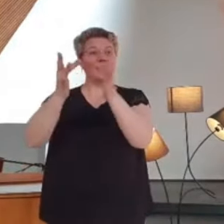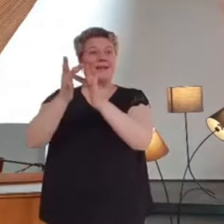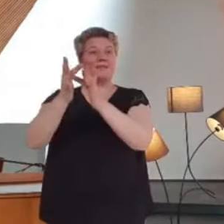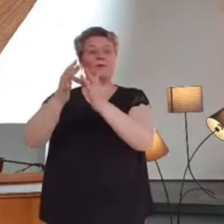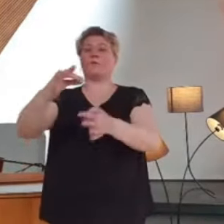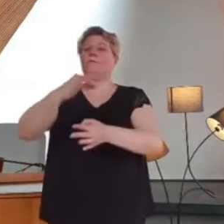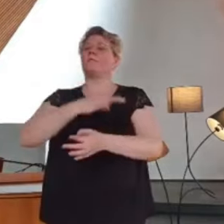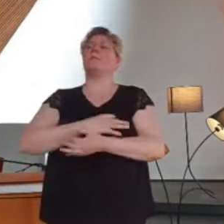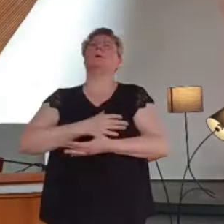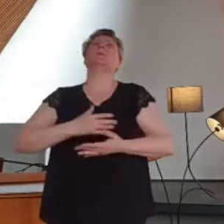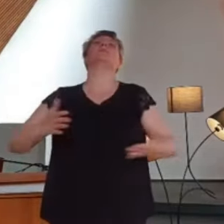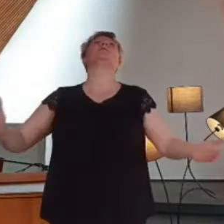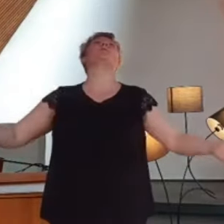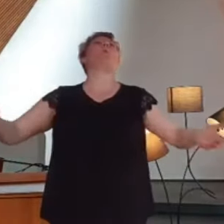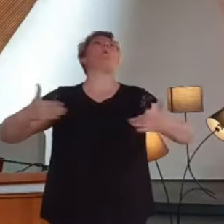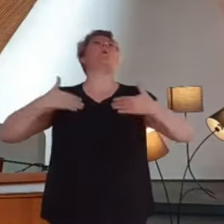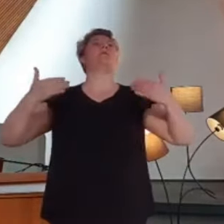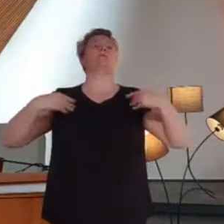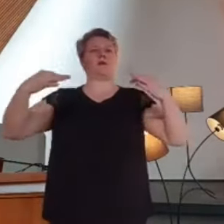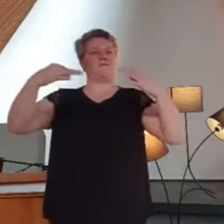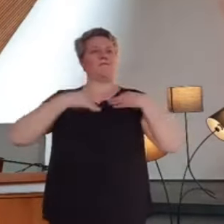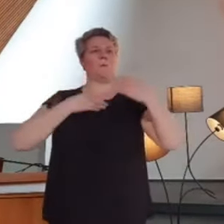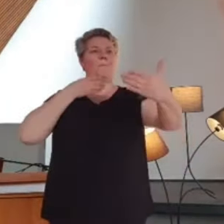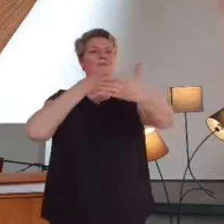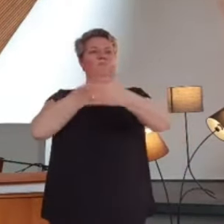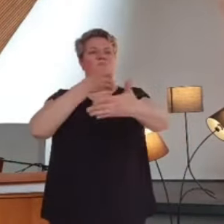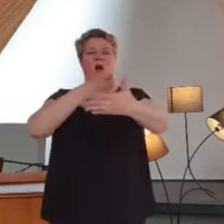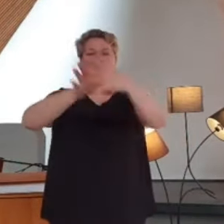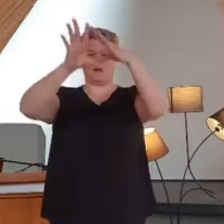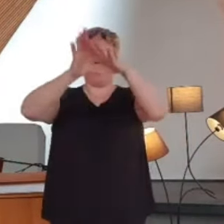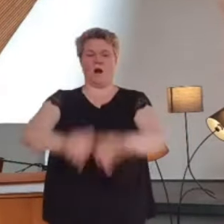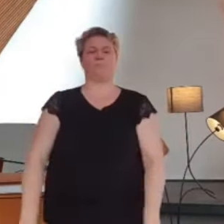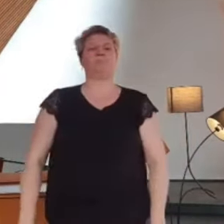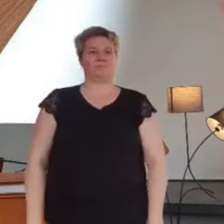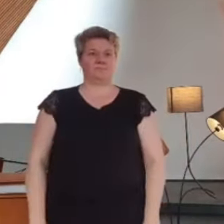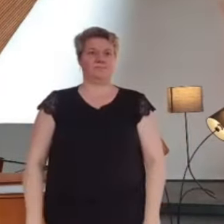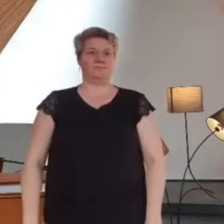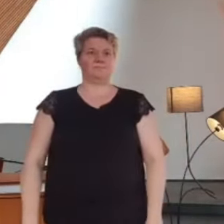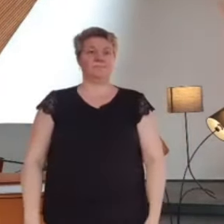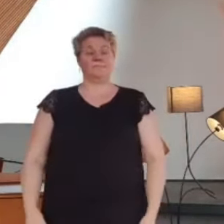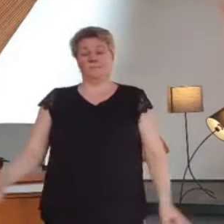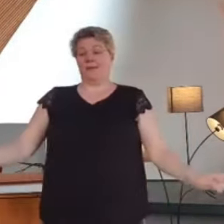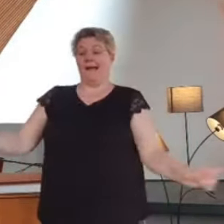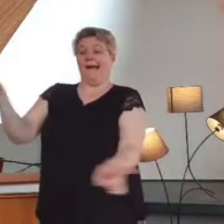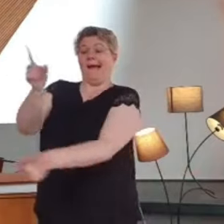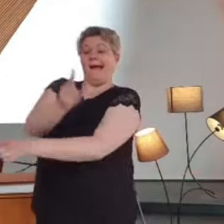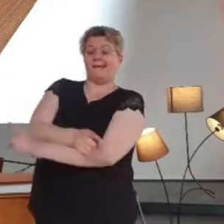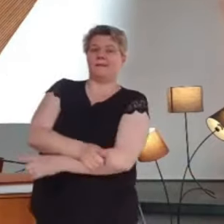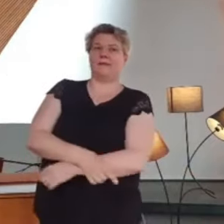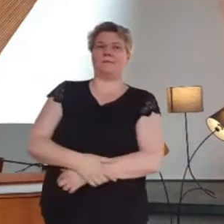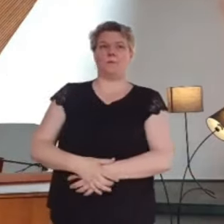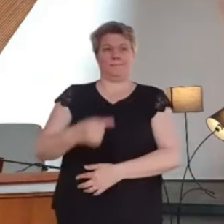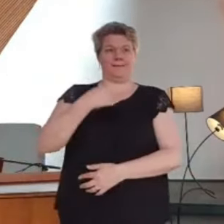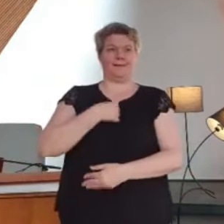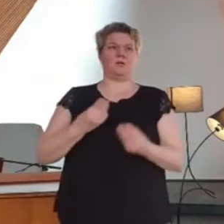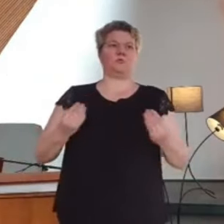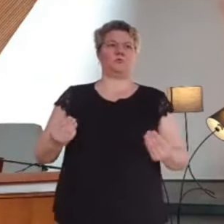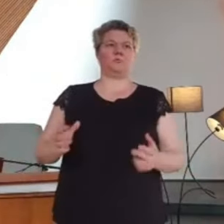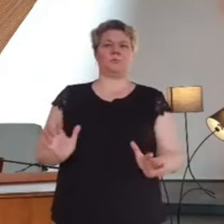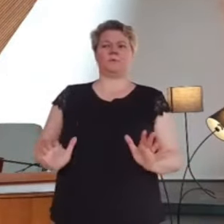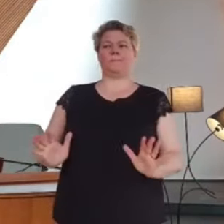Freude in meinem Leben. Und genauso, wenn man auf der Seite steht, wo man vielleicht sich von Jesus ein bisschen anstupsen lässt,